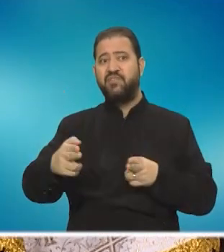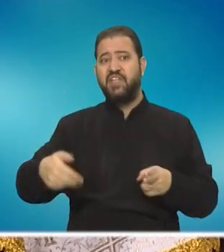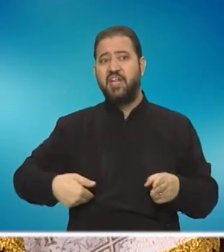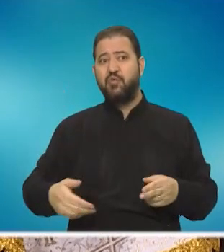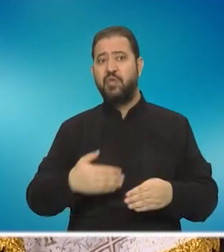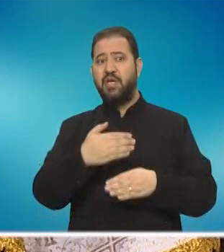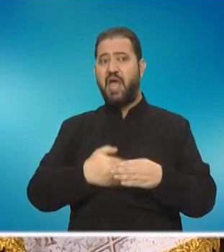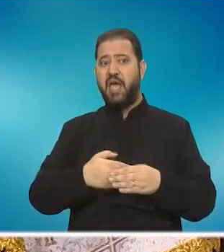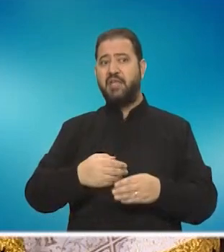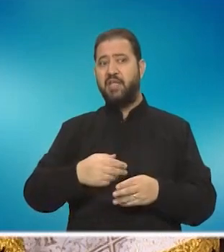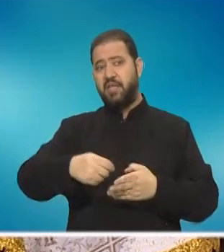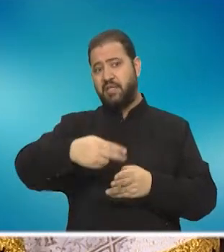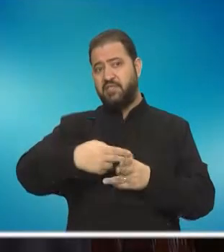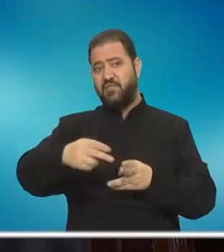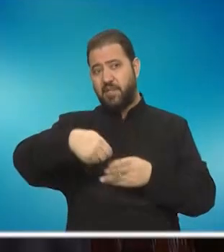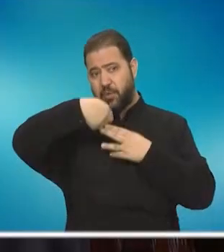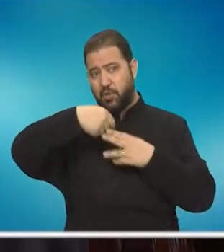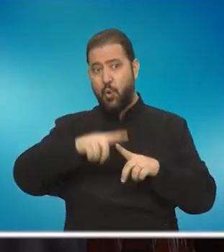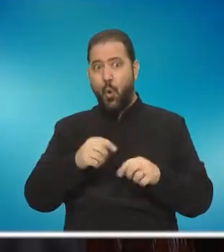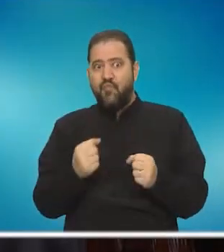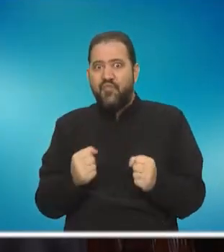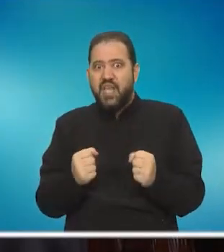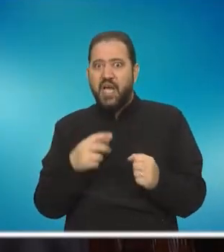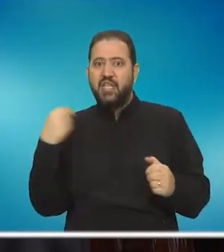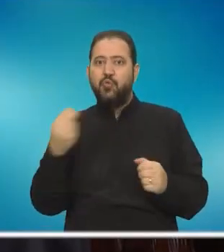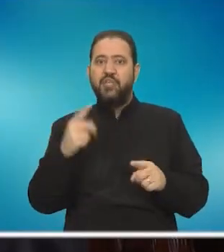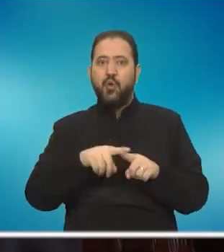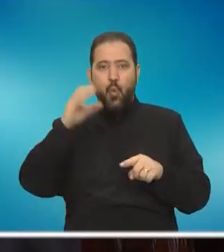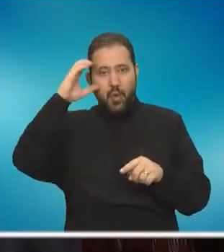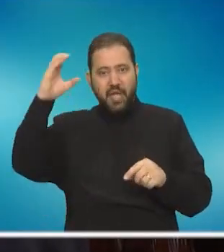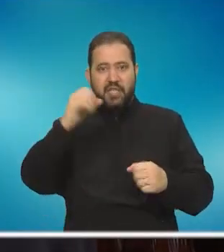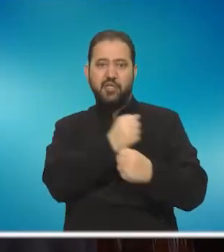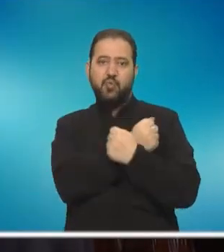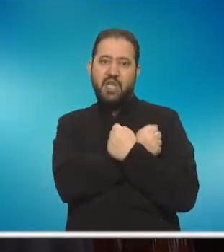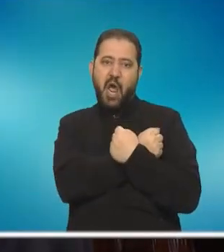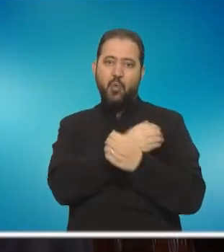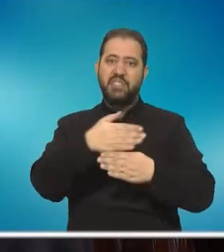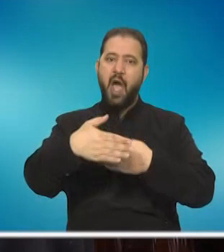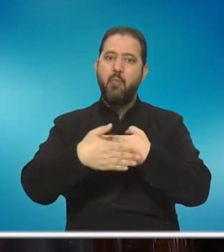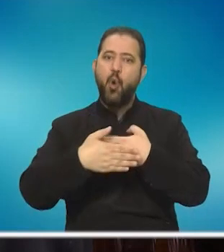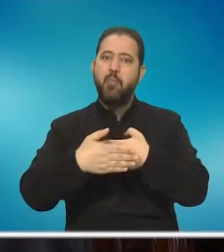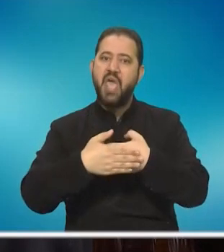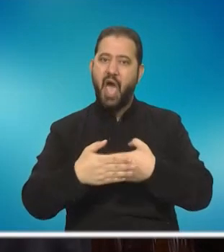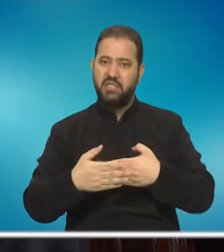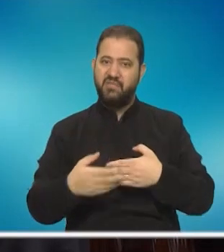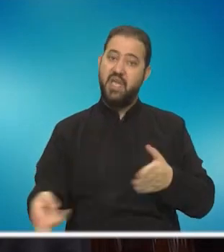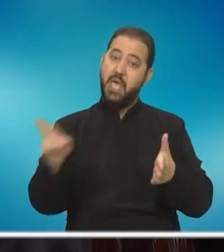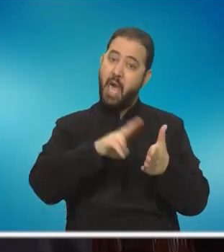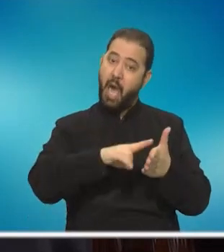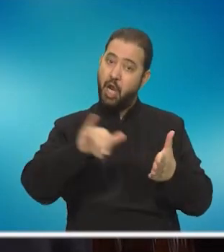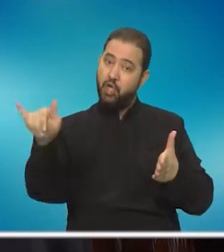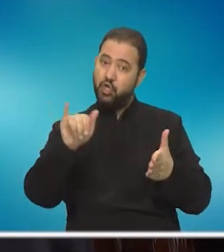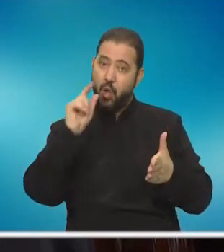Liturghiei, înainte de momentul împărtășirii: cu frică de Dumnezeu, cu credință și cu dragoste, apropiați-vă. Iar celor